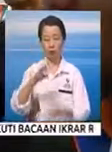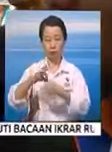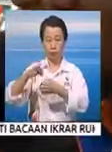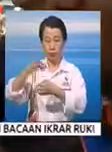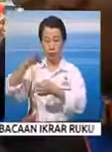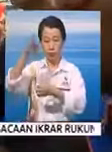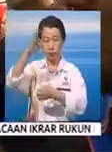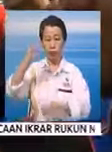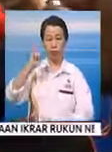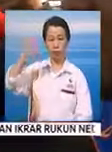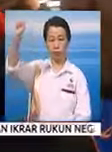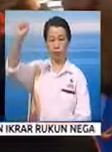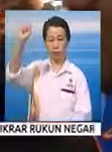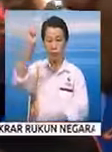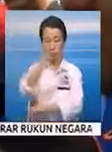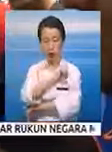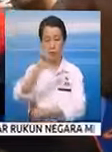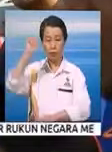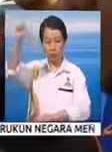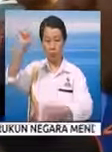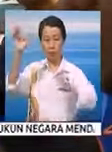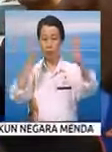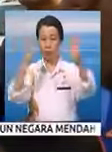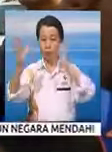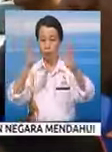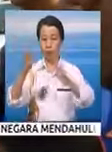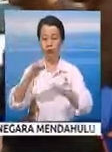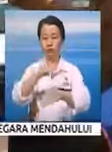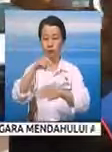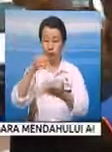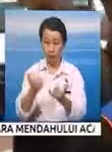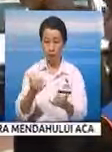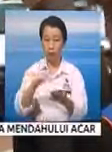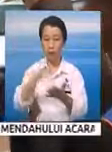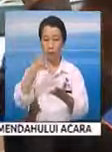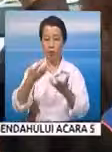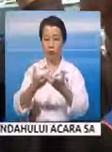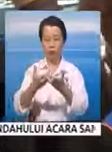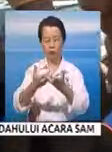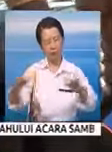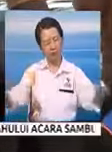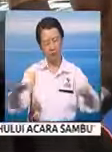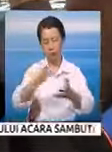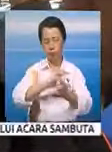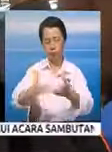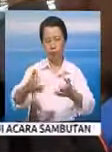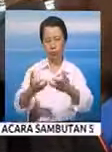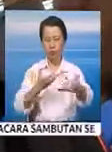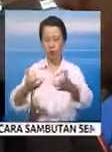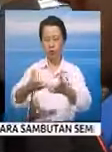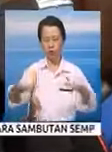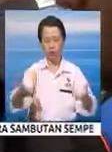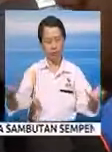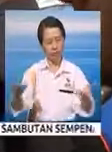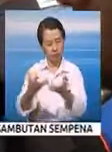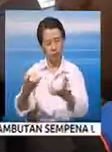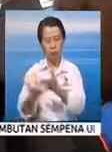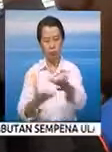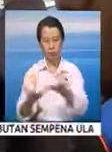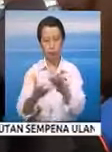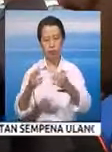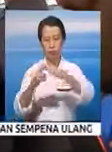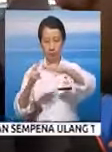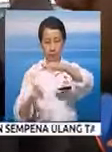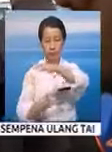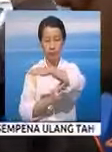semangat kemerdekaan Hari Kebangsaan ini. Ini adalah masa untuk kita memecahkan tembok yang memisahkan kita dan membina lebih banyak jambatan